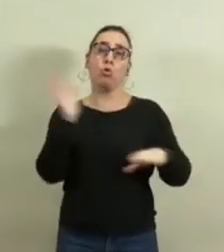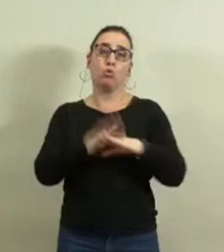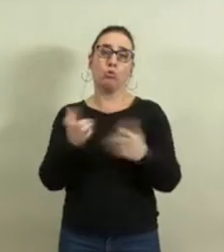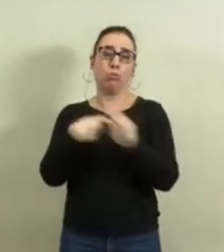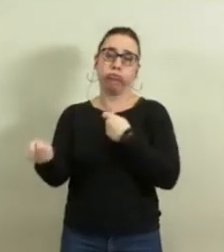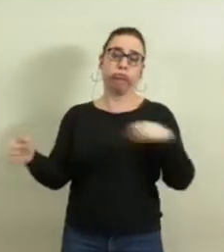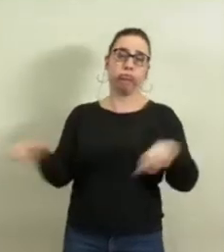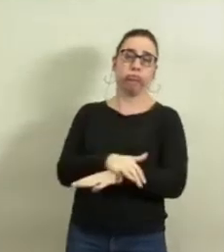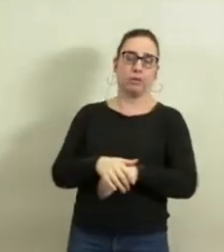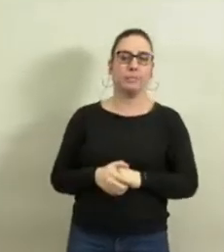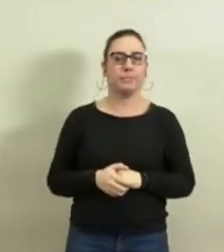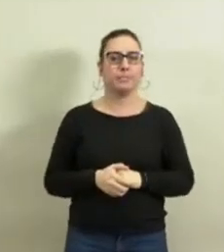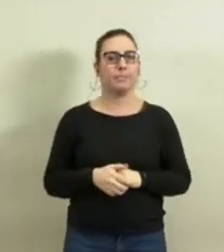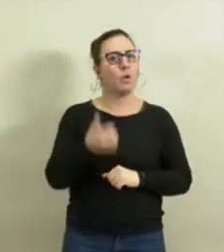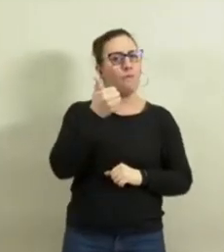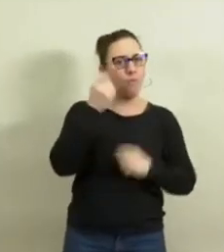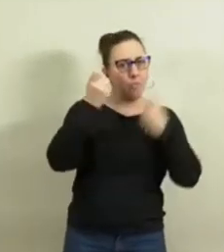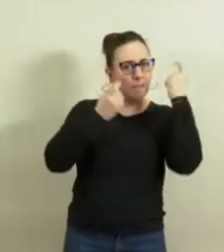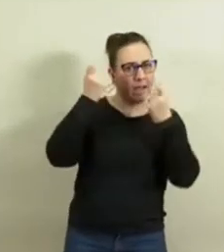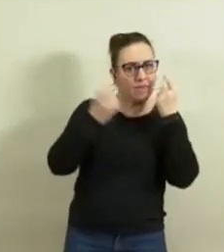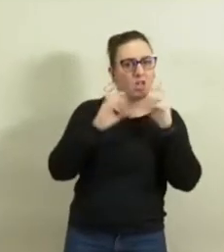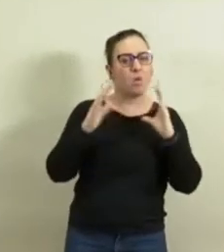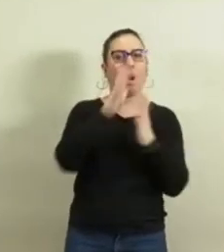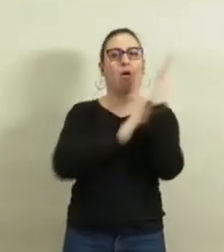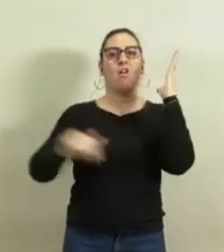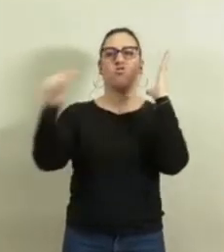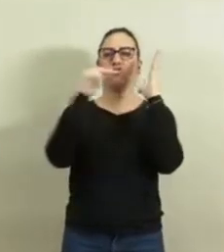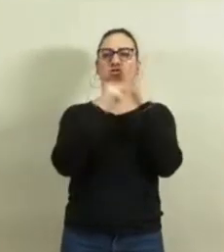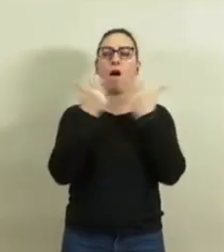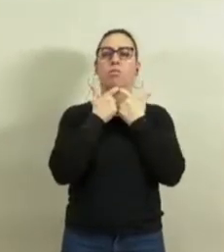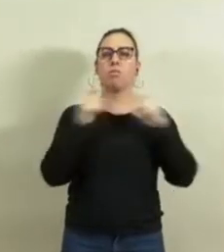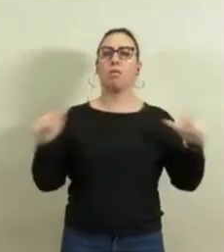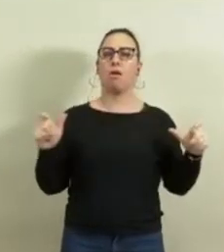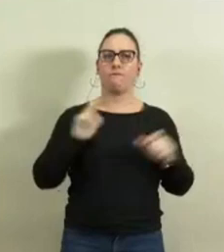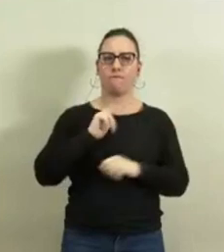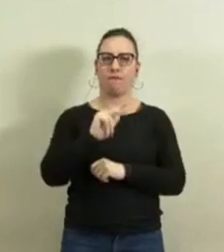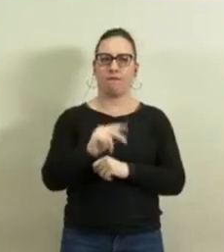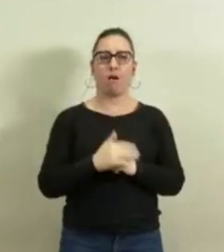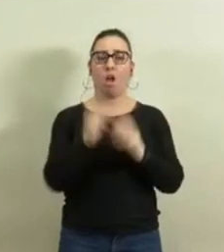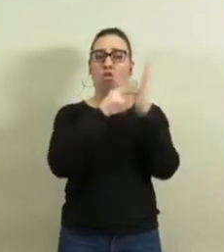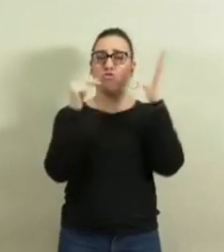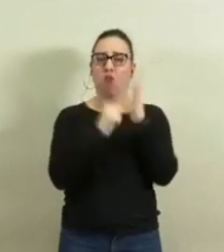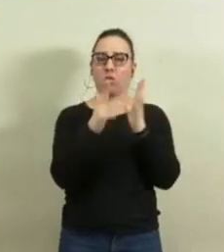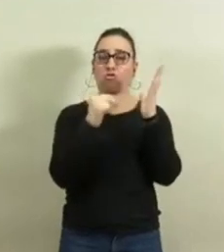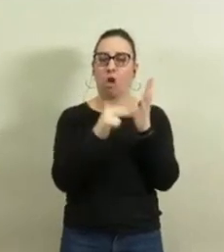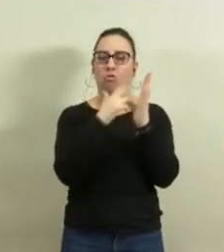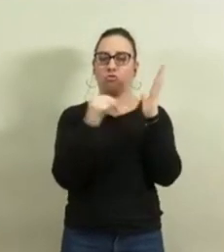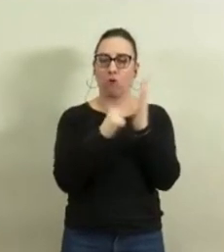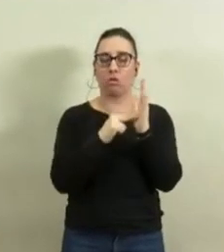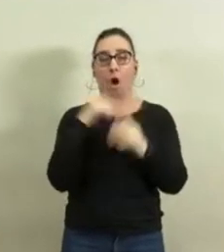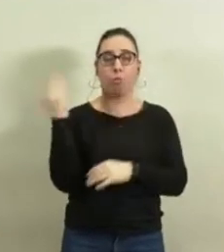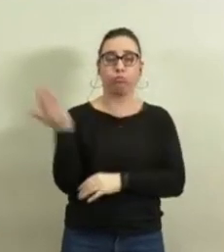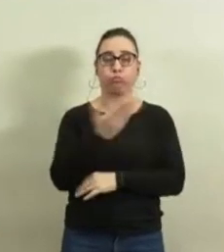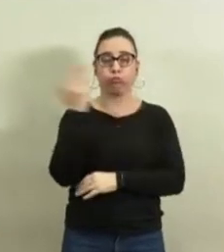cite, engager une réflexion sur la rédaction d'une charte d'accessibilité. Encore une charte. Quelle ambition,